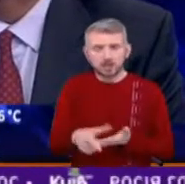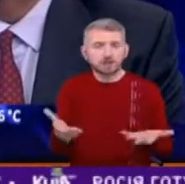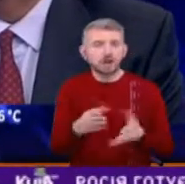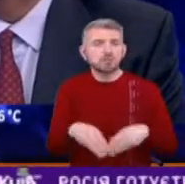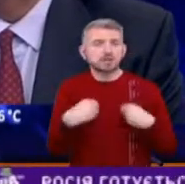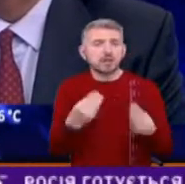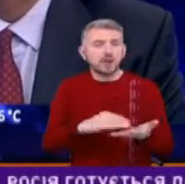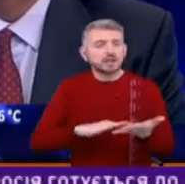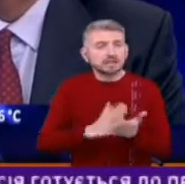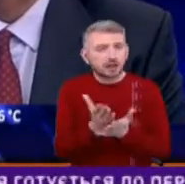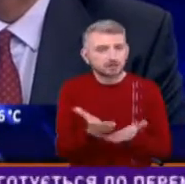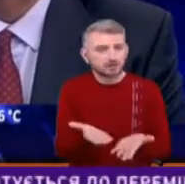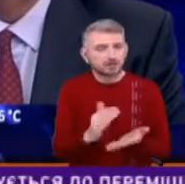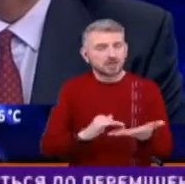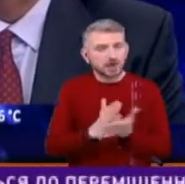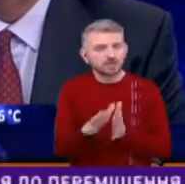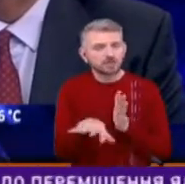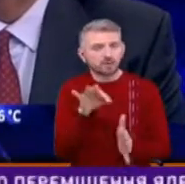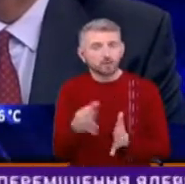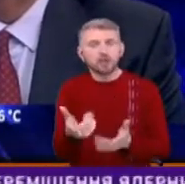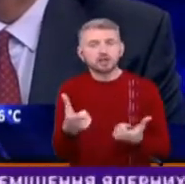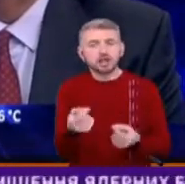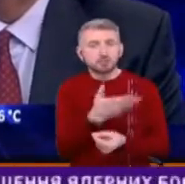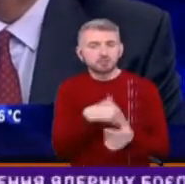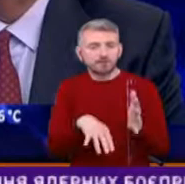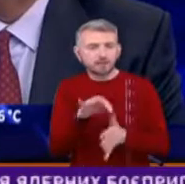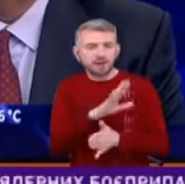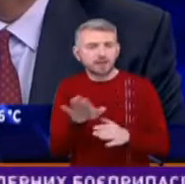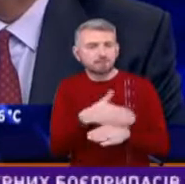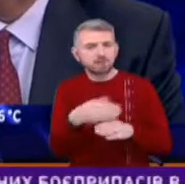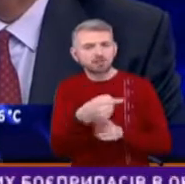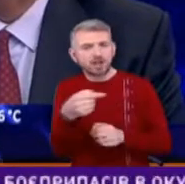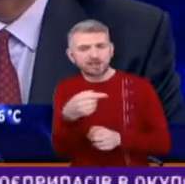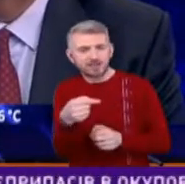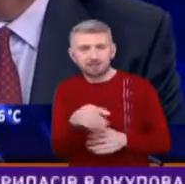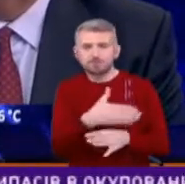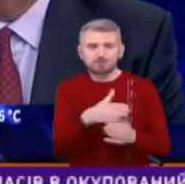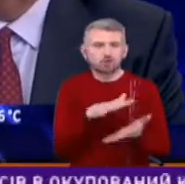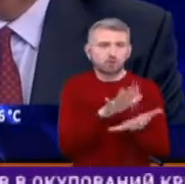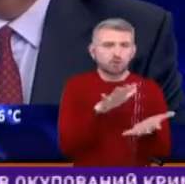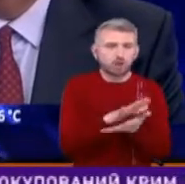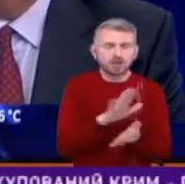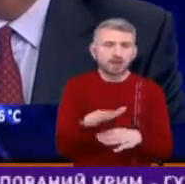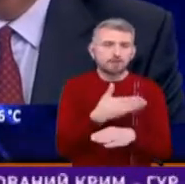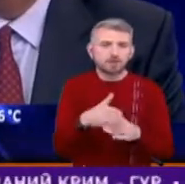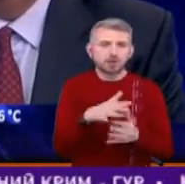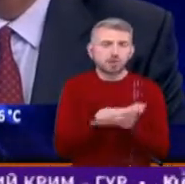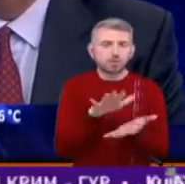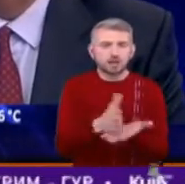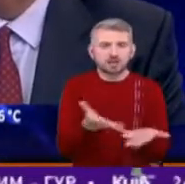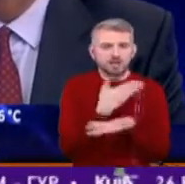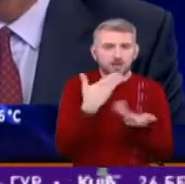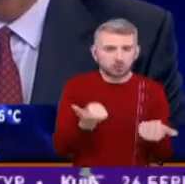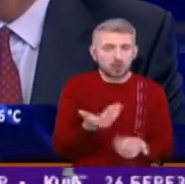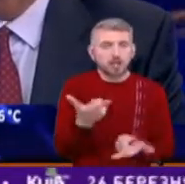дала якість вибору, де би ми вибирали не між негативами, не між компроматами, а тим більше не між компроматами, яких не існує. Ну, це якось де